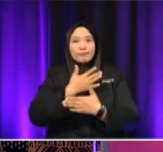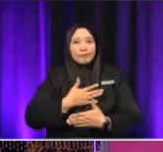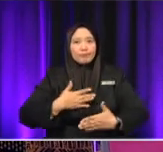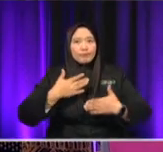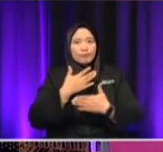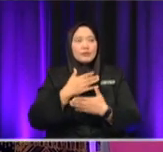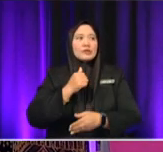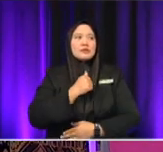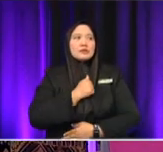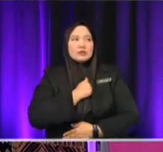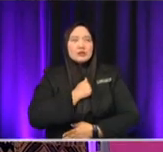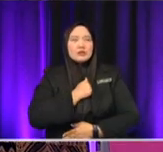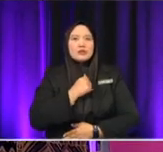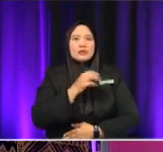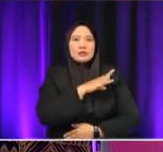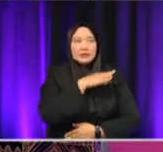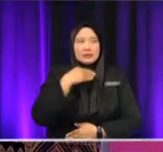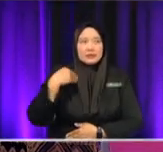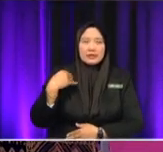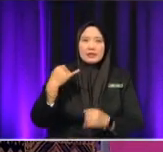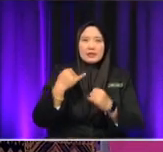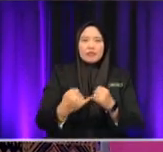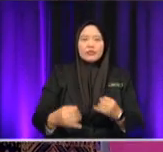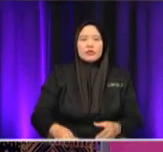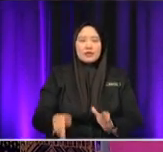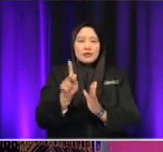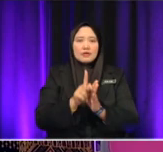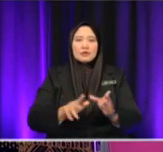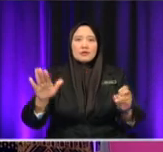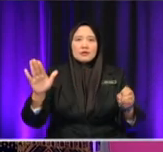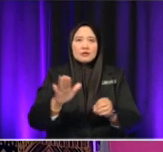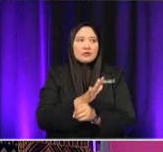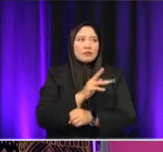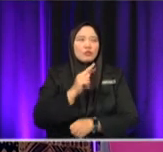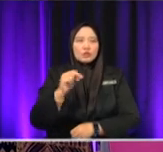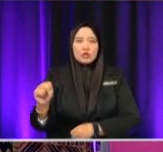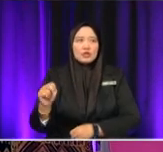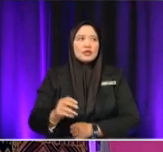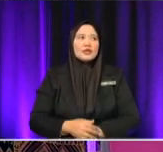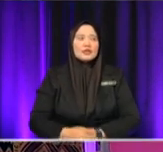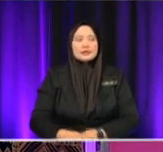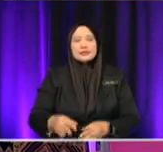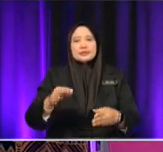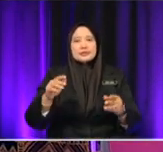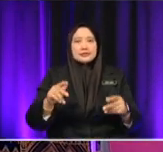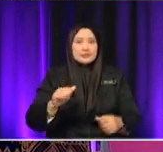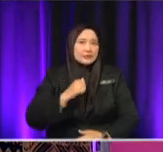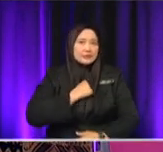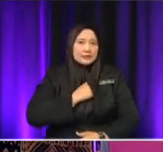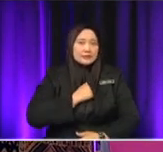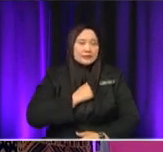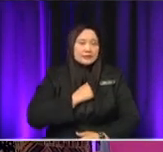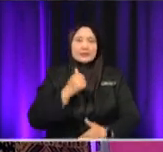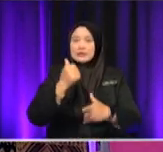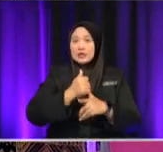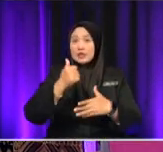sekeliling menyayangi diri mereka kemudian timbullah kesempurnaan sendiri di mana si istri ataupun si suami ataupun anak-anak dapat